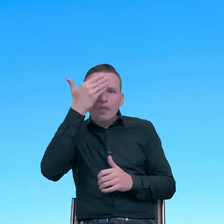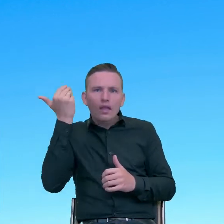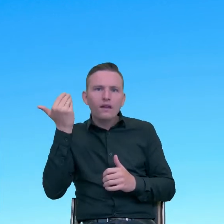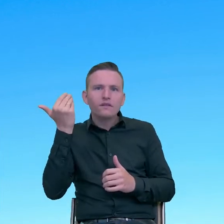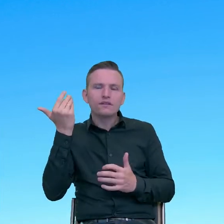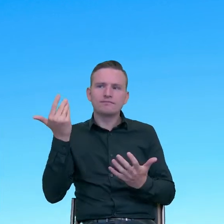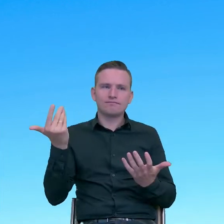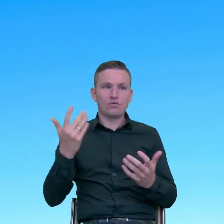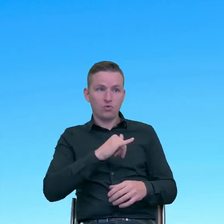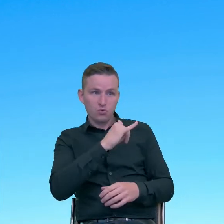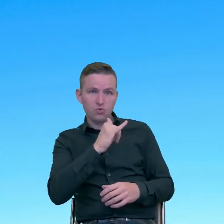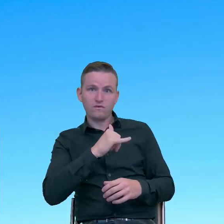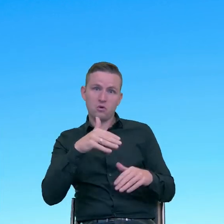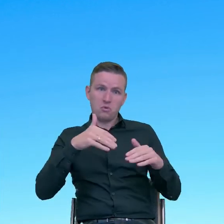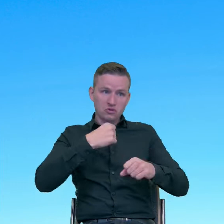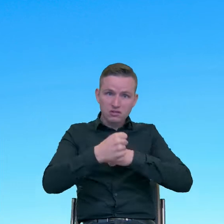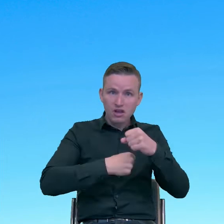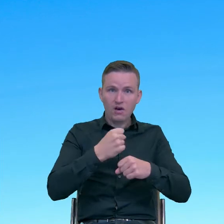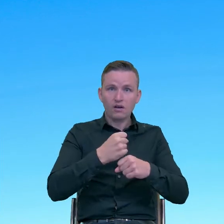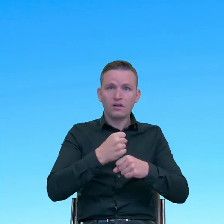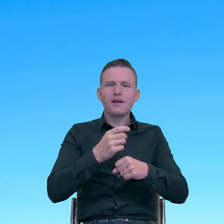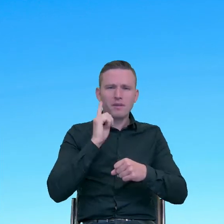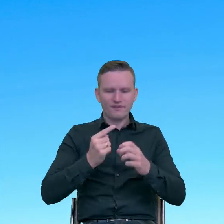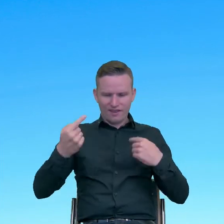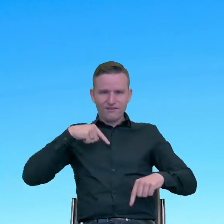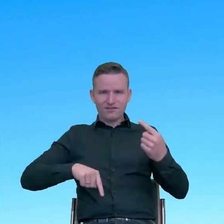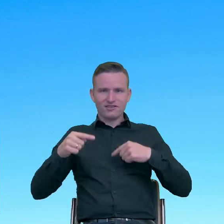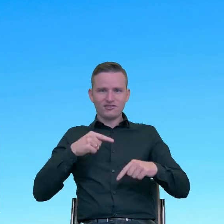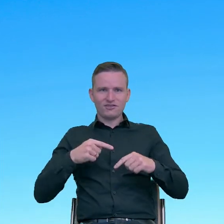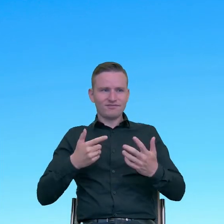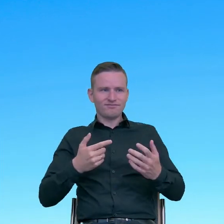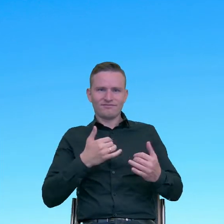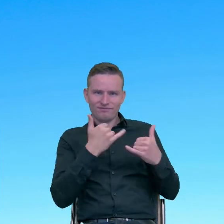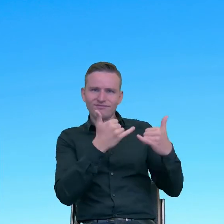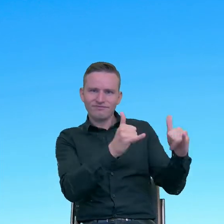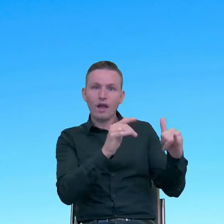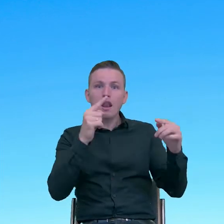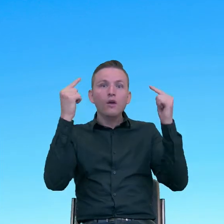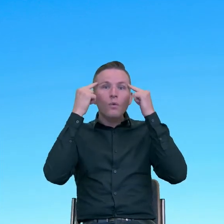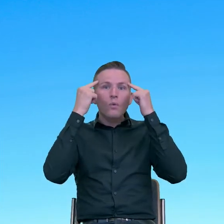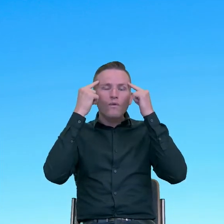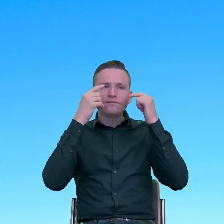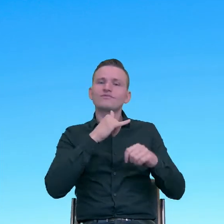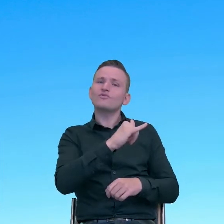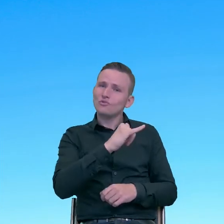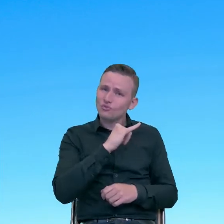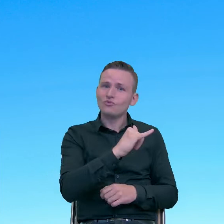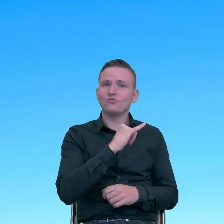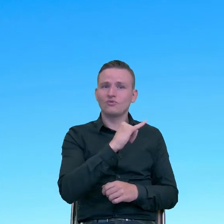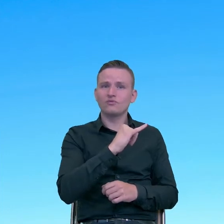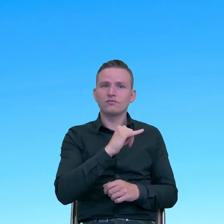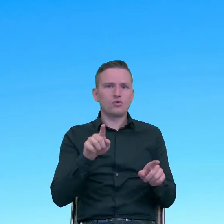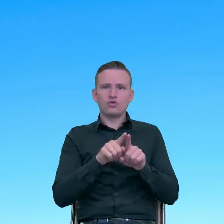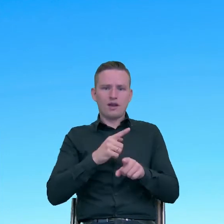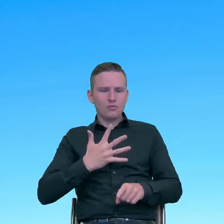sam sposób, mimo że fizycznie się różnimy, to wewnątrz jesteśmy tacy sami. Tak samo myślimy, marzymy, ale tak samo się boimy, mamy takie